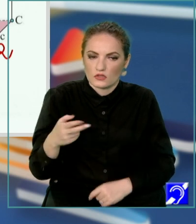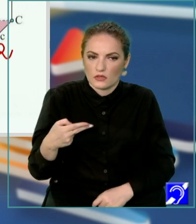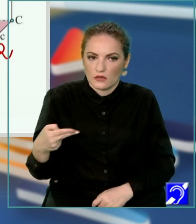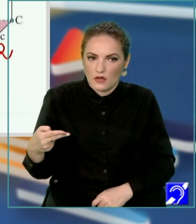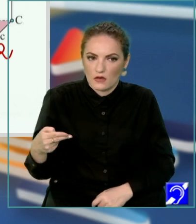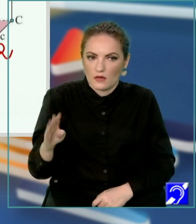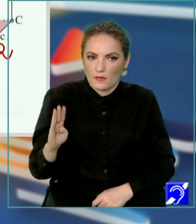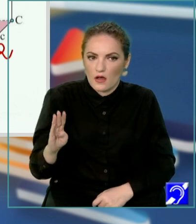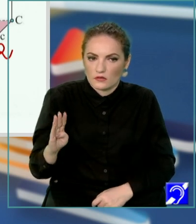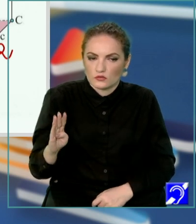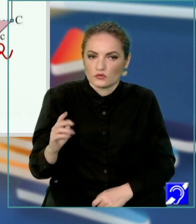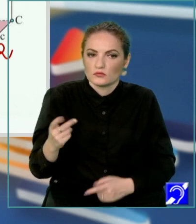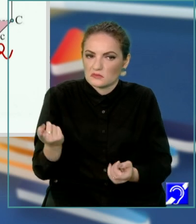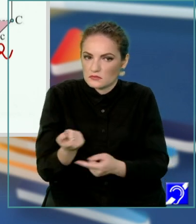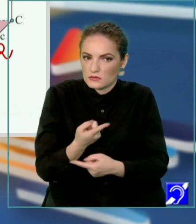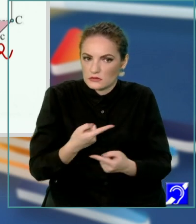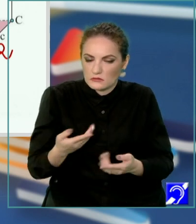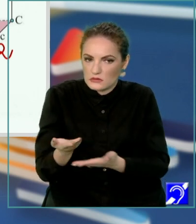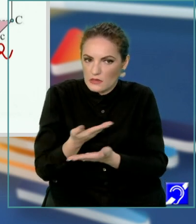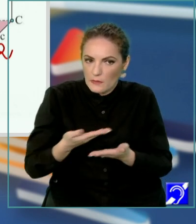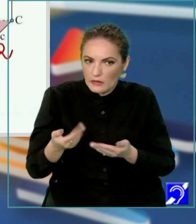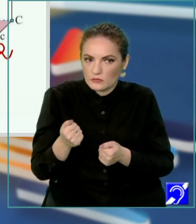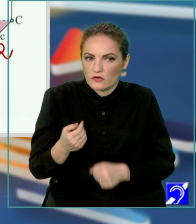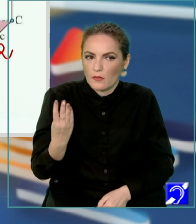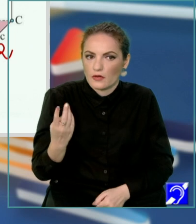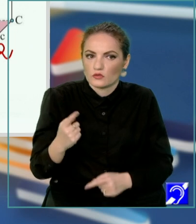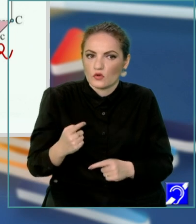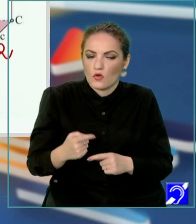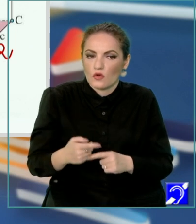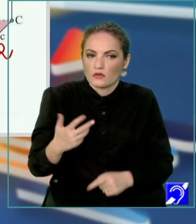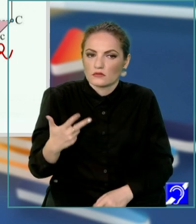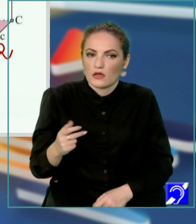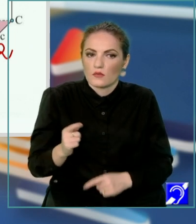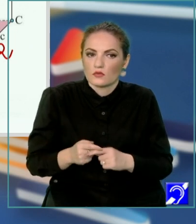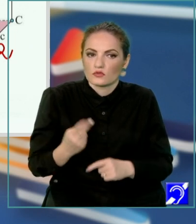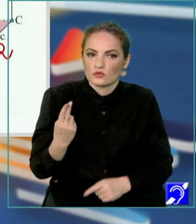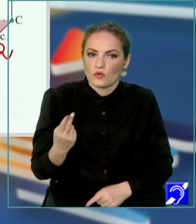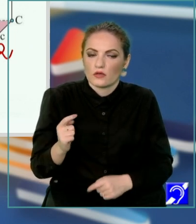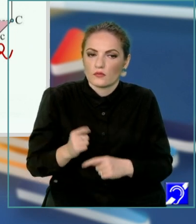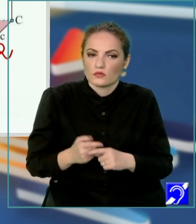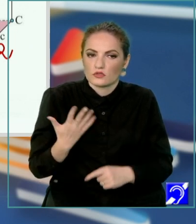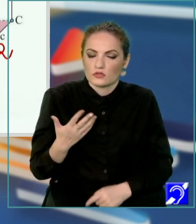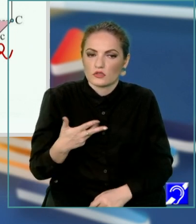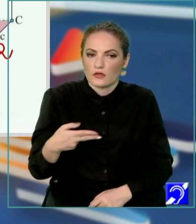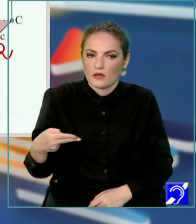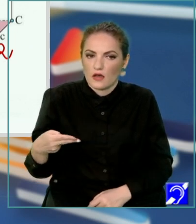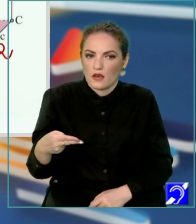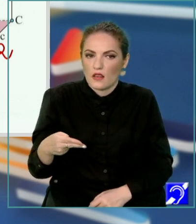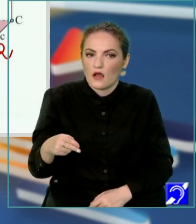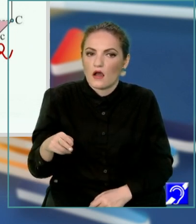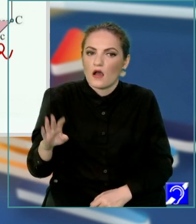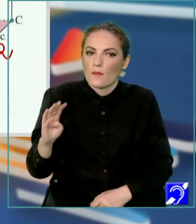făcând înlocuirea numerică patru ori 3 plus 2 plus cinci patru ori 10 40 de